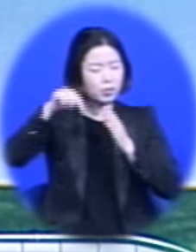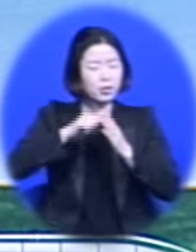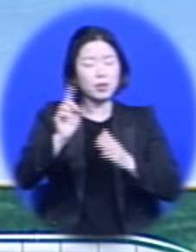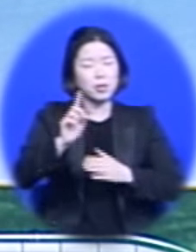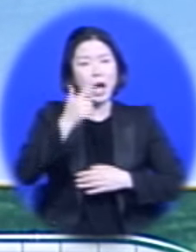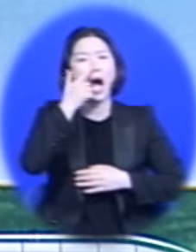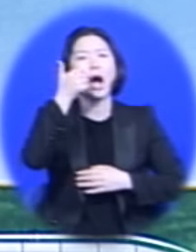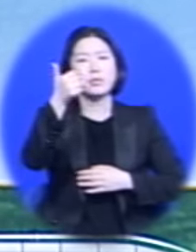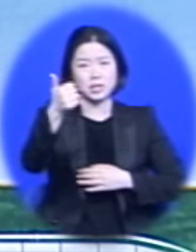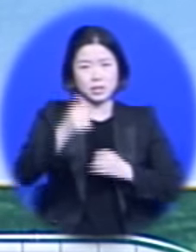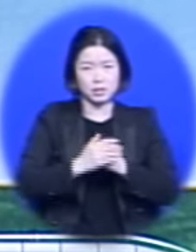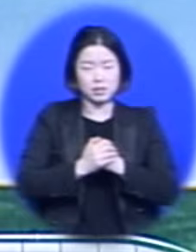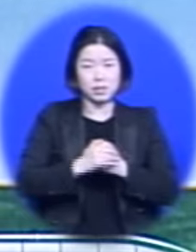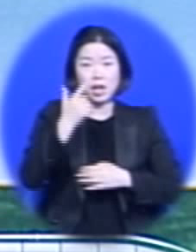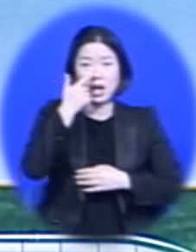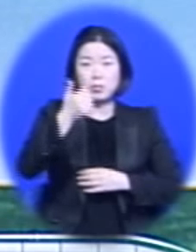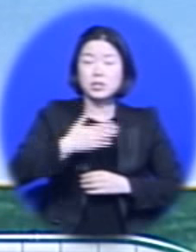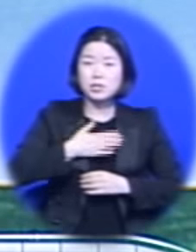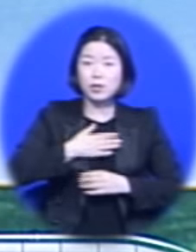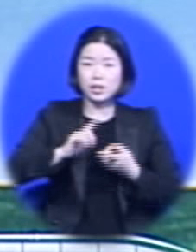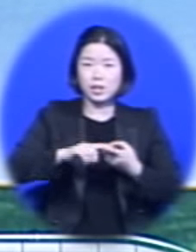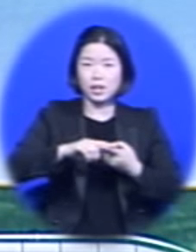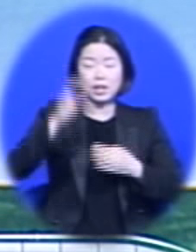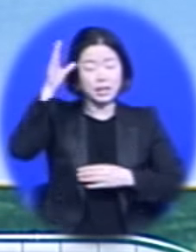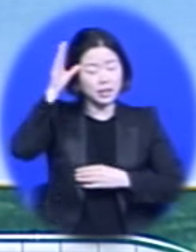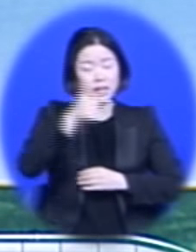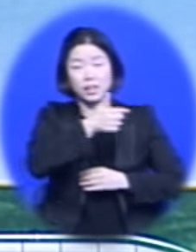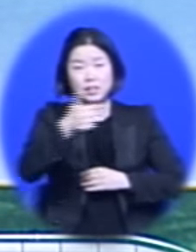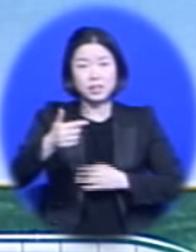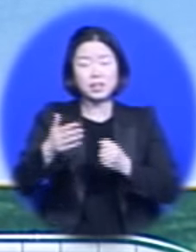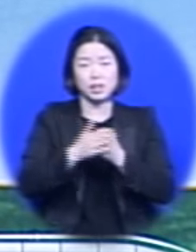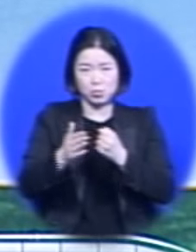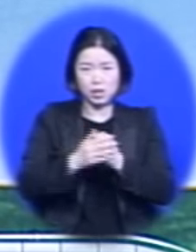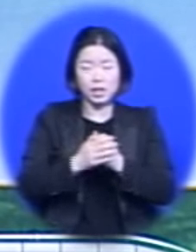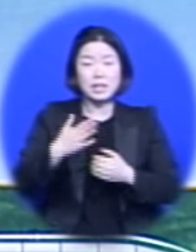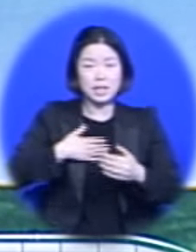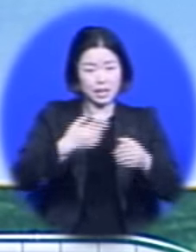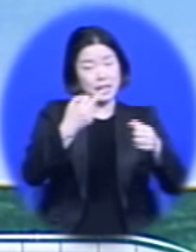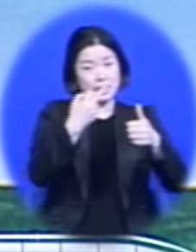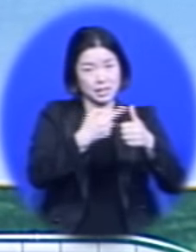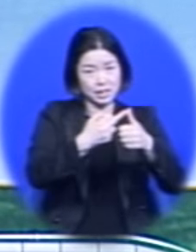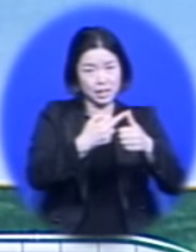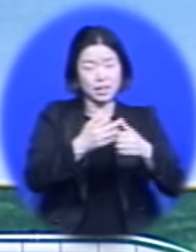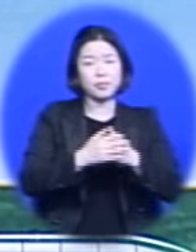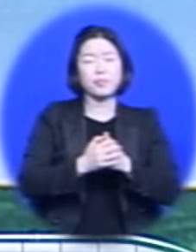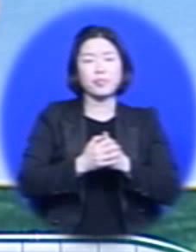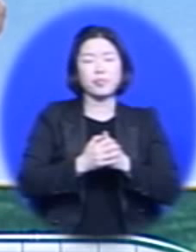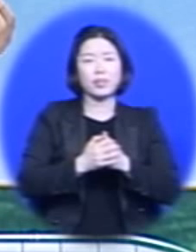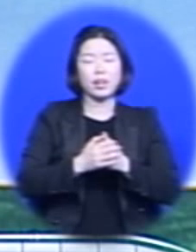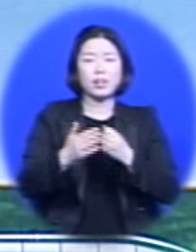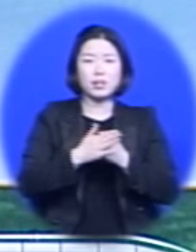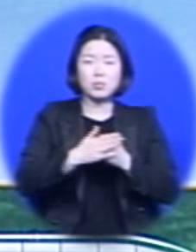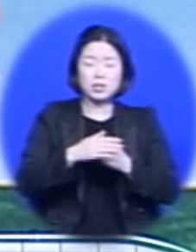아버님이셨어요. 아버님이 저에 대해서 기대가 많으신 것 같은데, 그리고 제가 맞이고 제가 이렇게 입시에